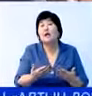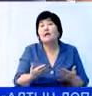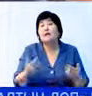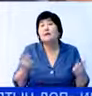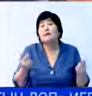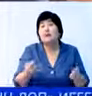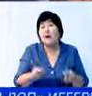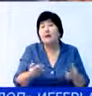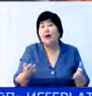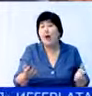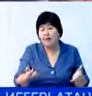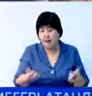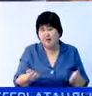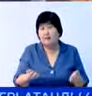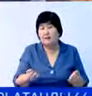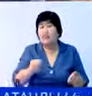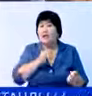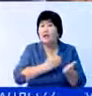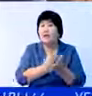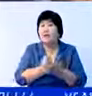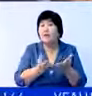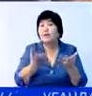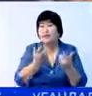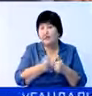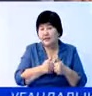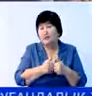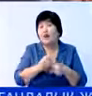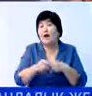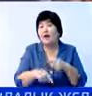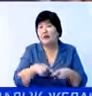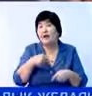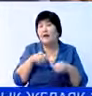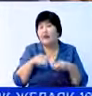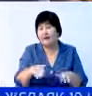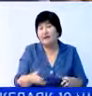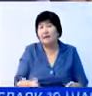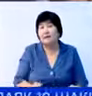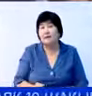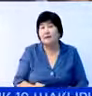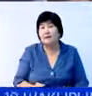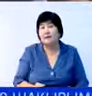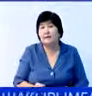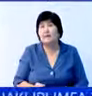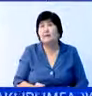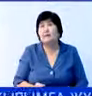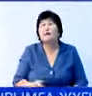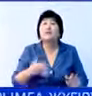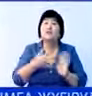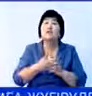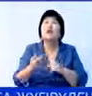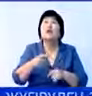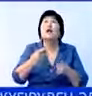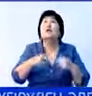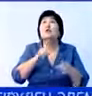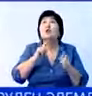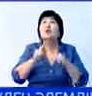нарықтан алатын жаңағы қызмет есебінен соның жаңағы ары қарай мынау кеткен шығындарын қайтару. Секциялық